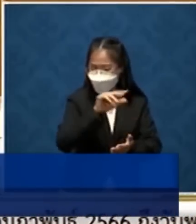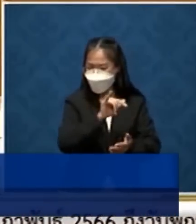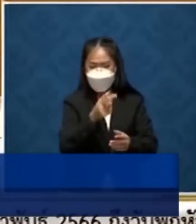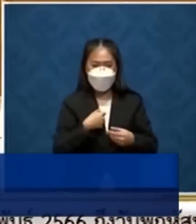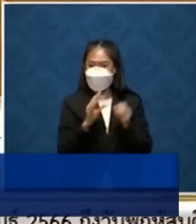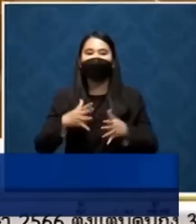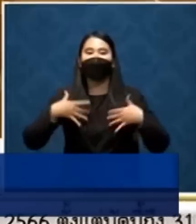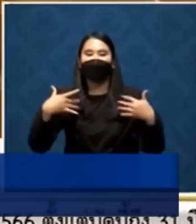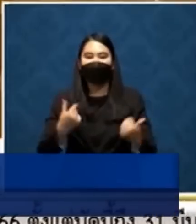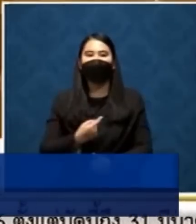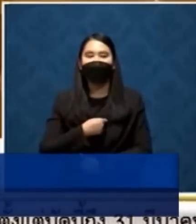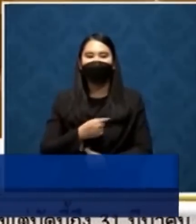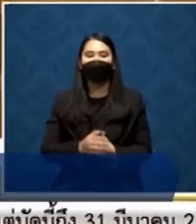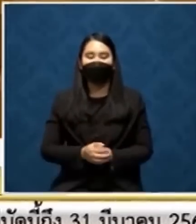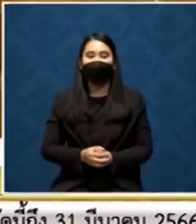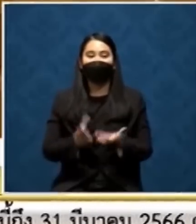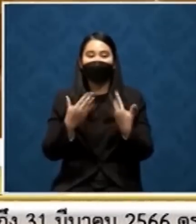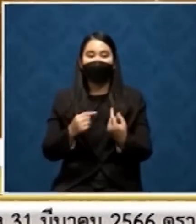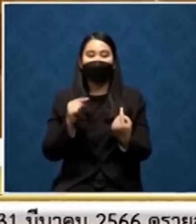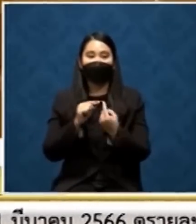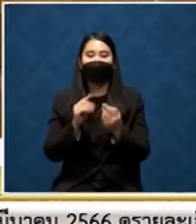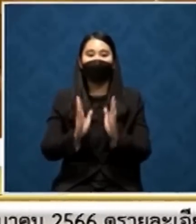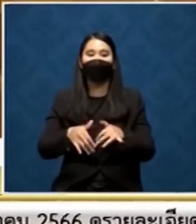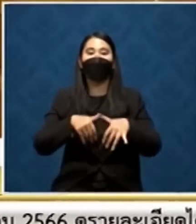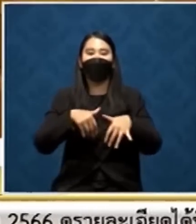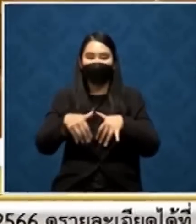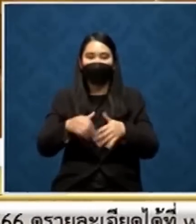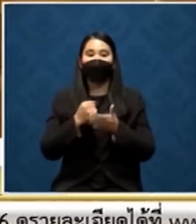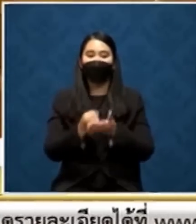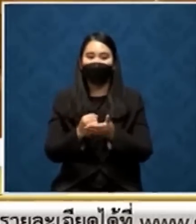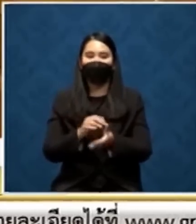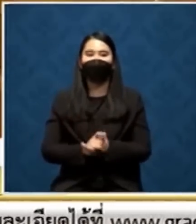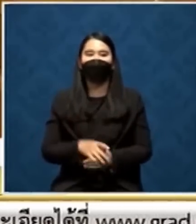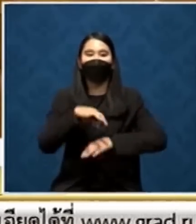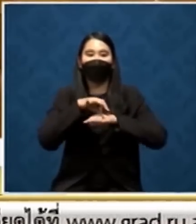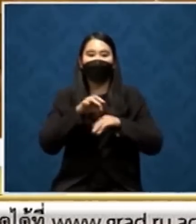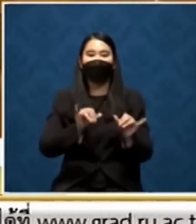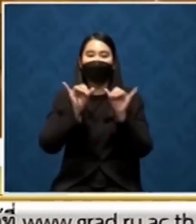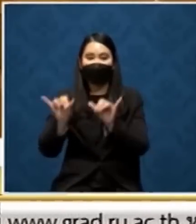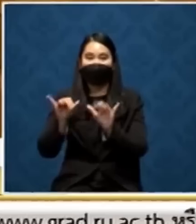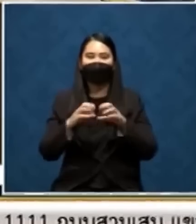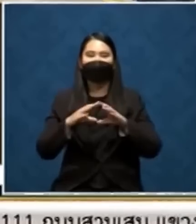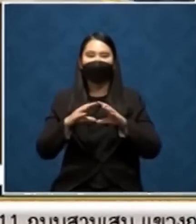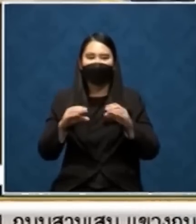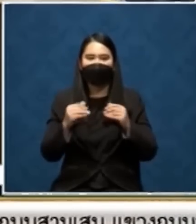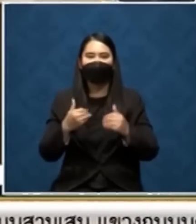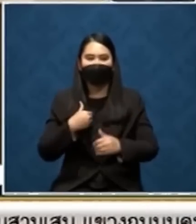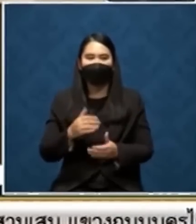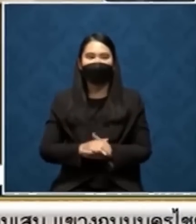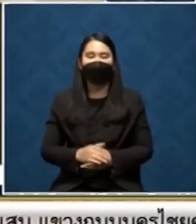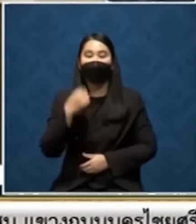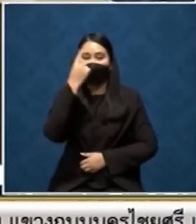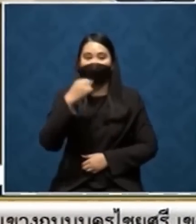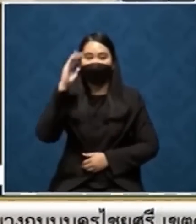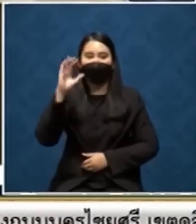อบมานะครับแล้วเป็นหลักประกันให้กับประชาชนด้วยการตั้งโยกย้ายก็กำหนดหลักเกณฑ์ไปแล้วตำรวจคนไหนเข้าไปเกี่ยว